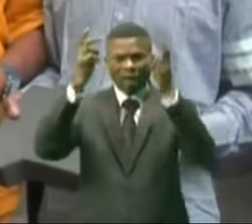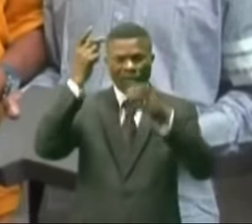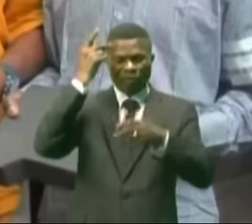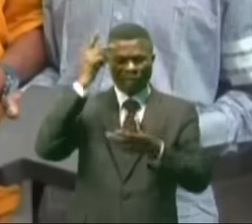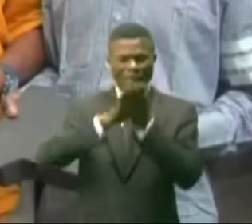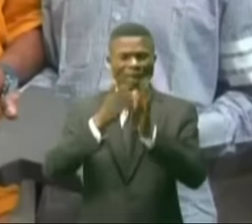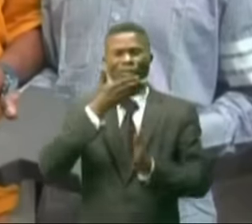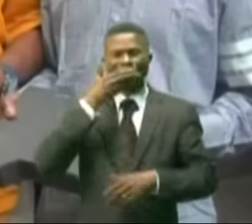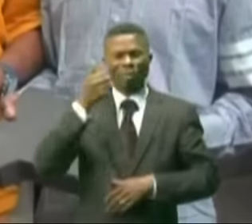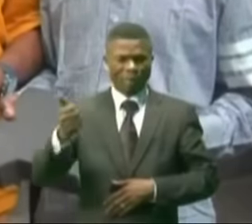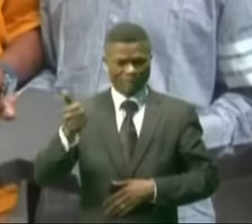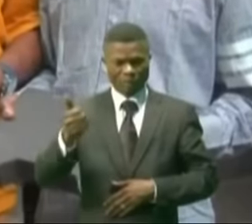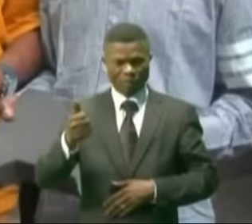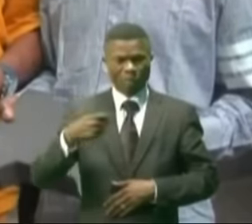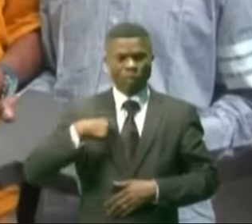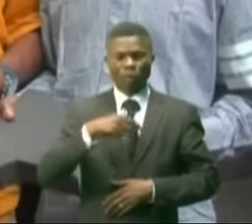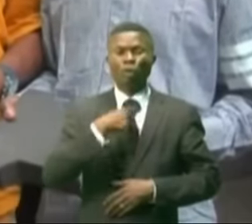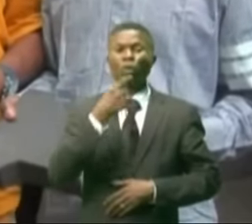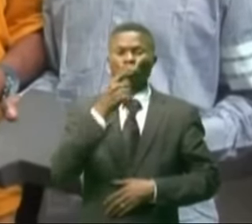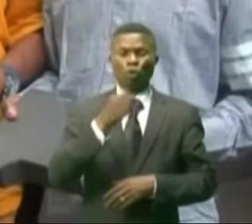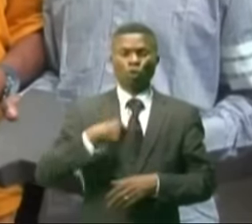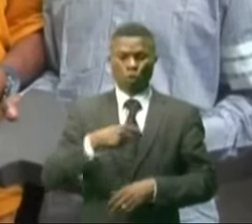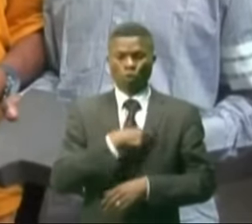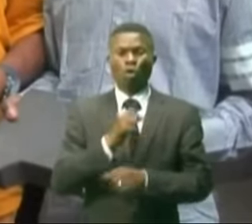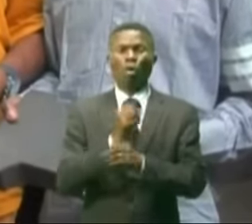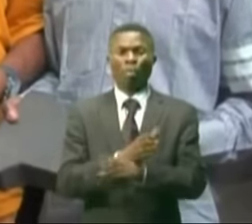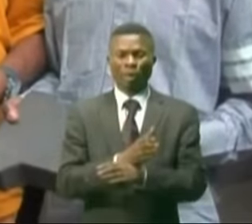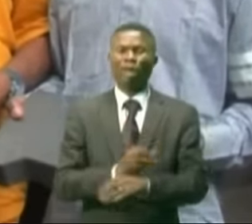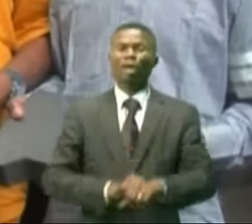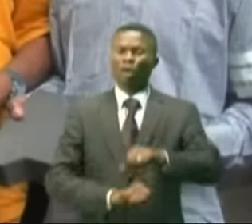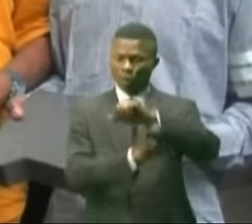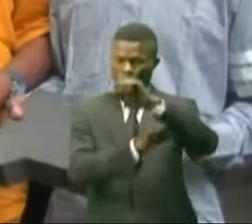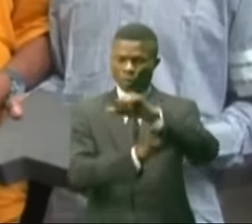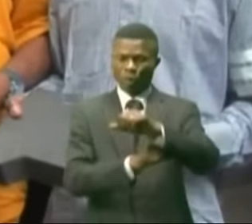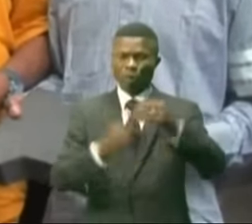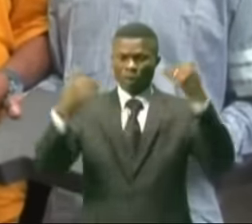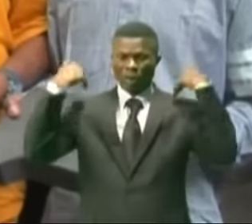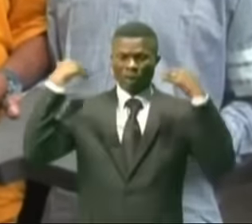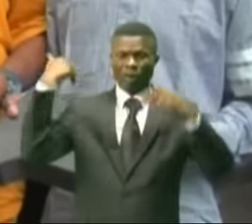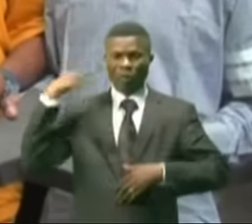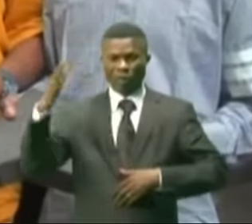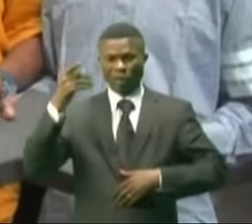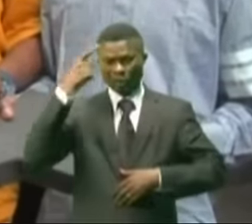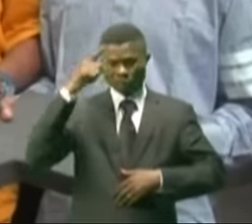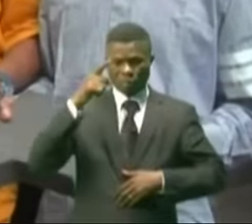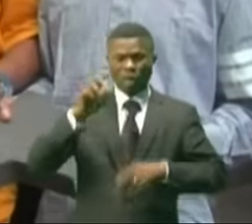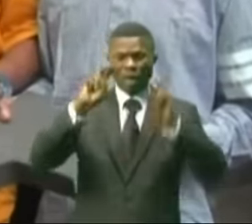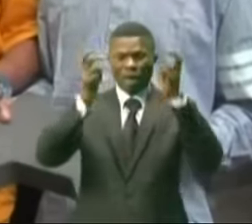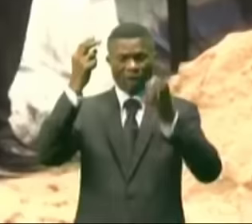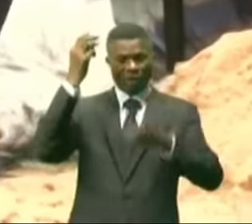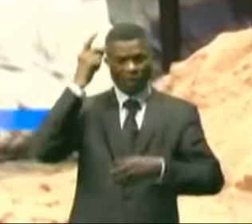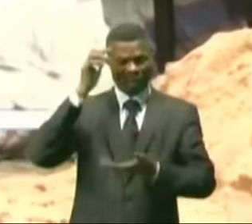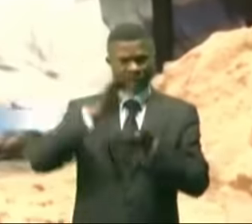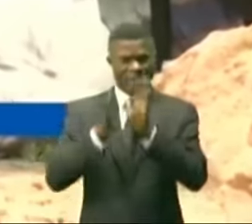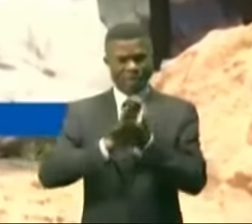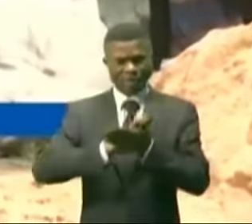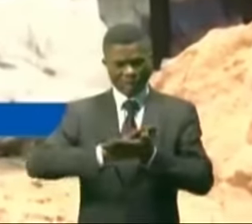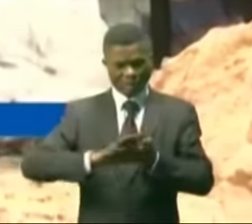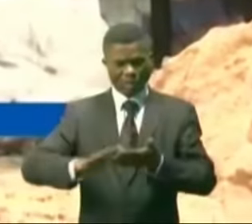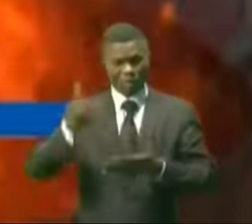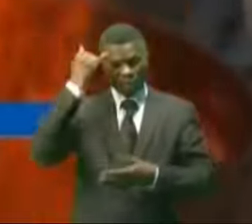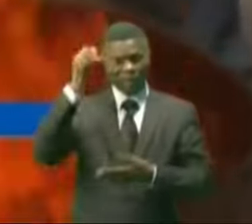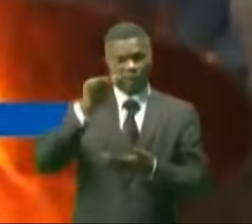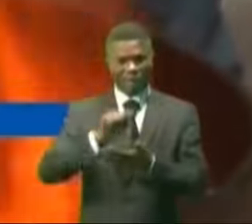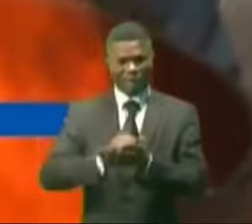belle robe. Et nous disons, nous sommes prêts à accompagner le chef de l'État pour l'assainissement de la ville de Kinshasa. Cette initiative